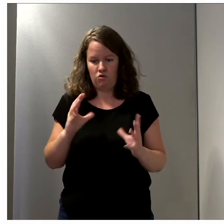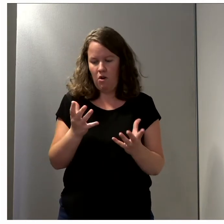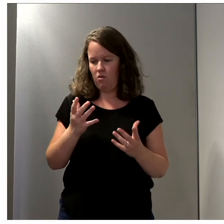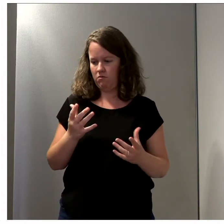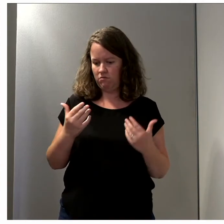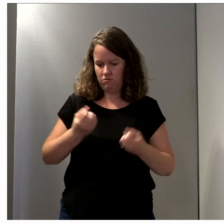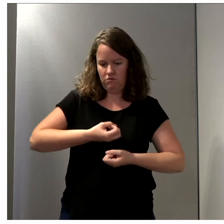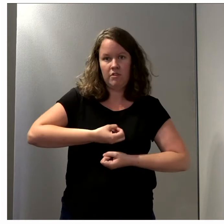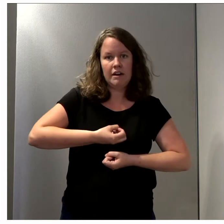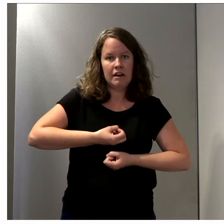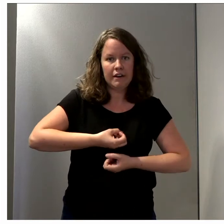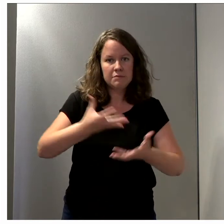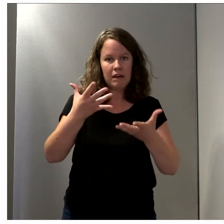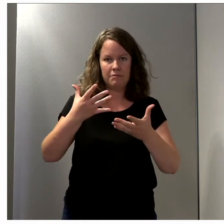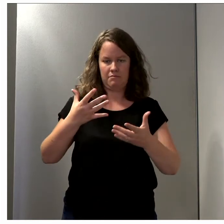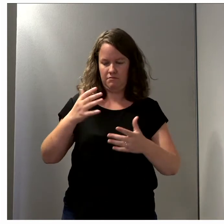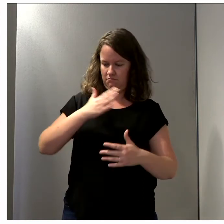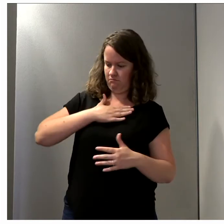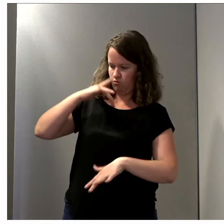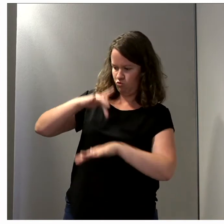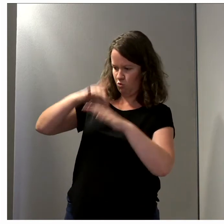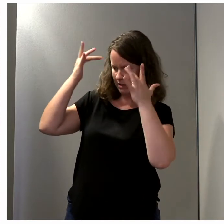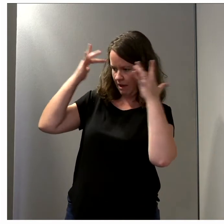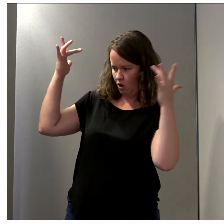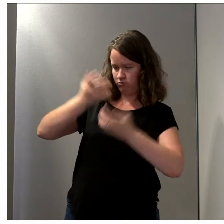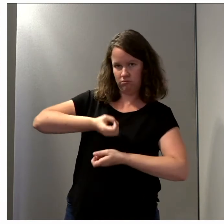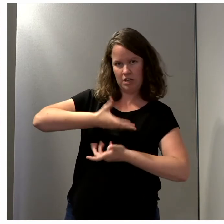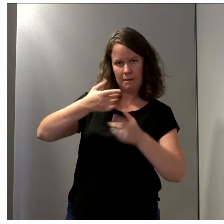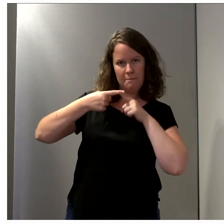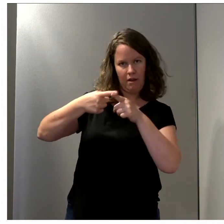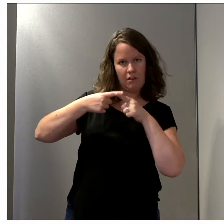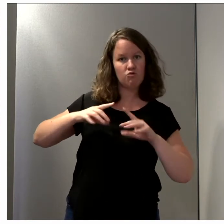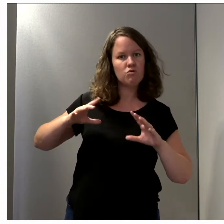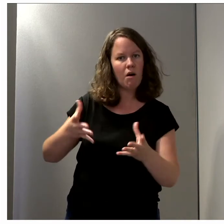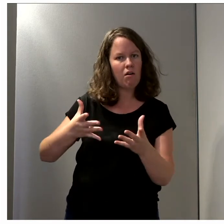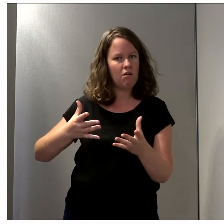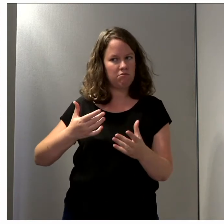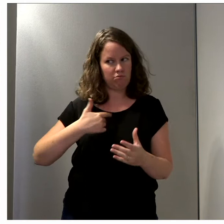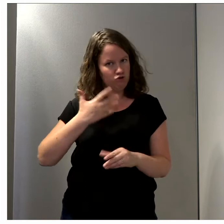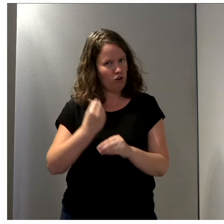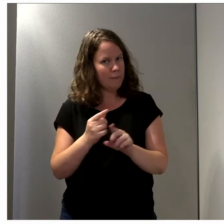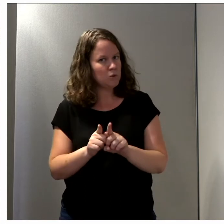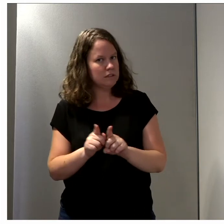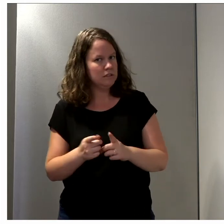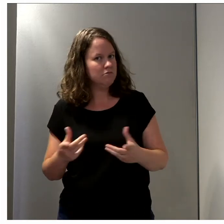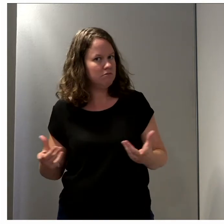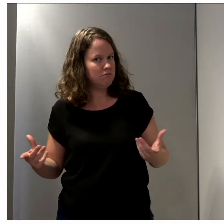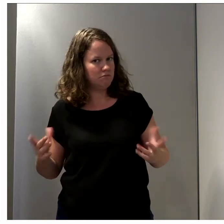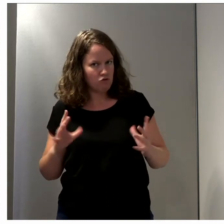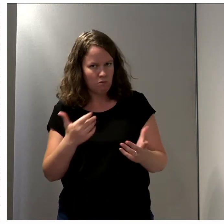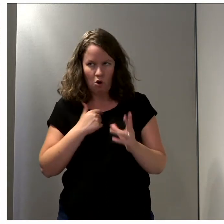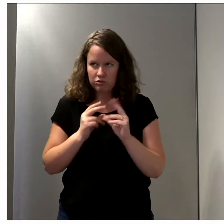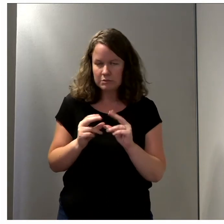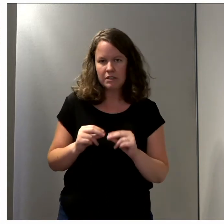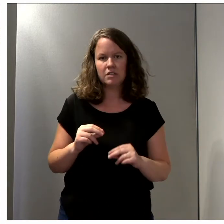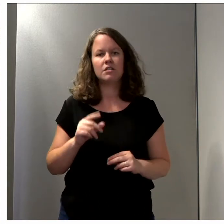d'apprendre à m'exprimer sous forme de partage de mes expériences, d'être vraiment de partage mes expériences